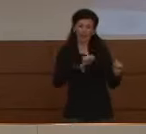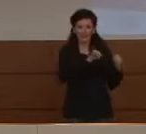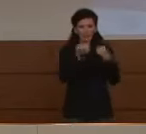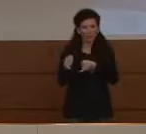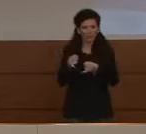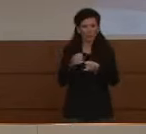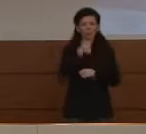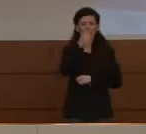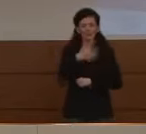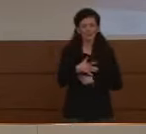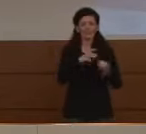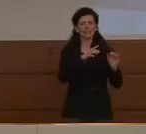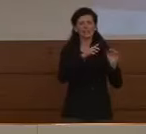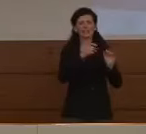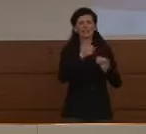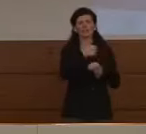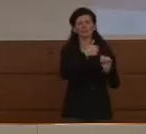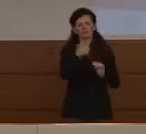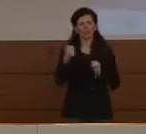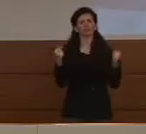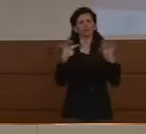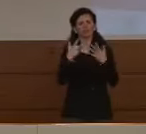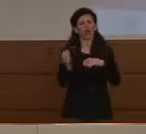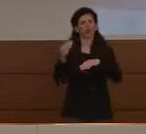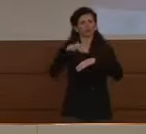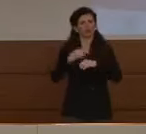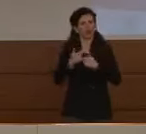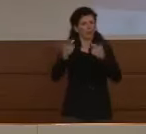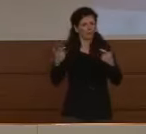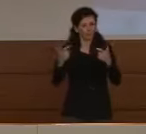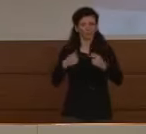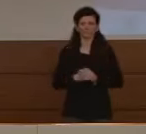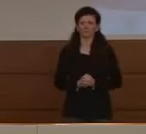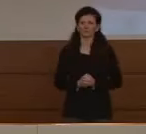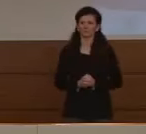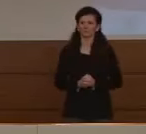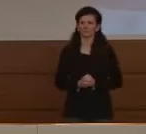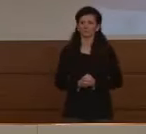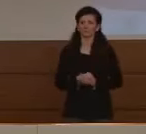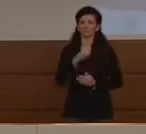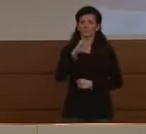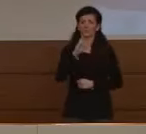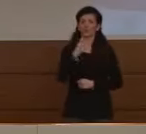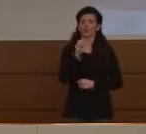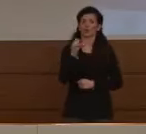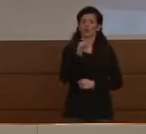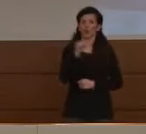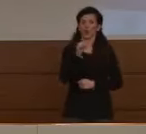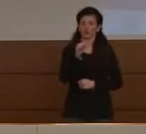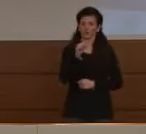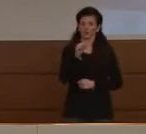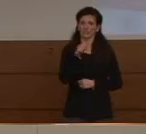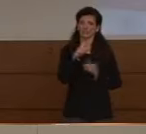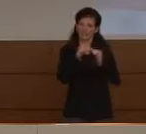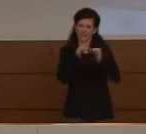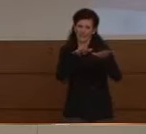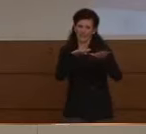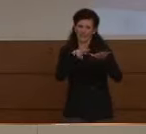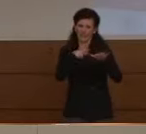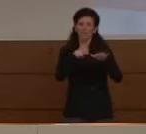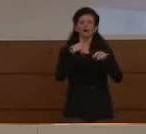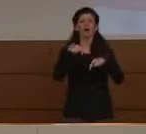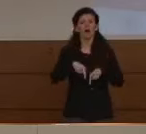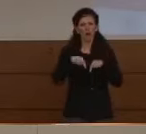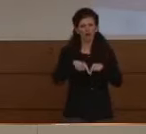1118 in più per quanto riguarda la cross ad oggi sono stati trasferiti